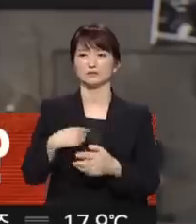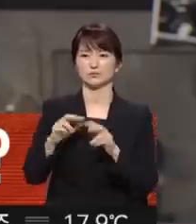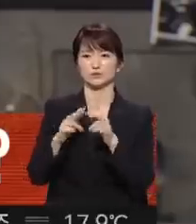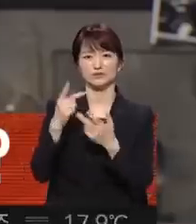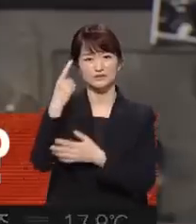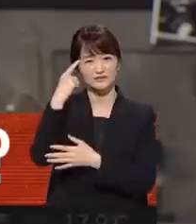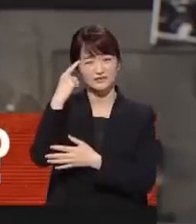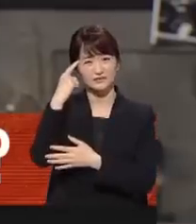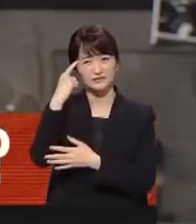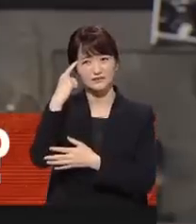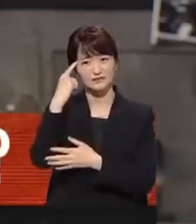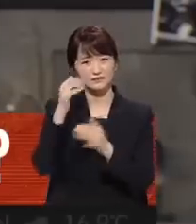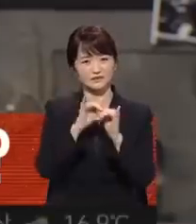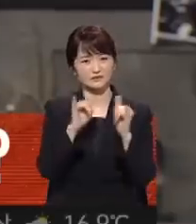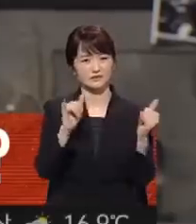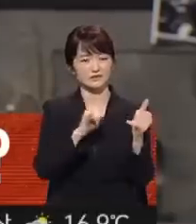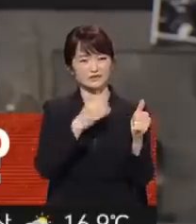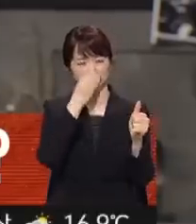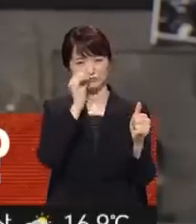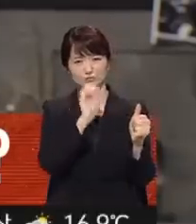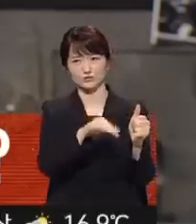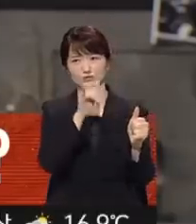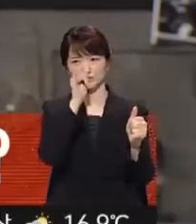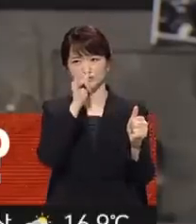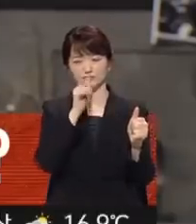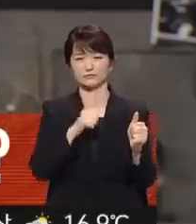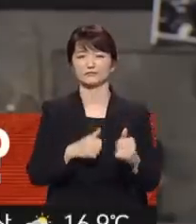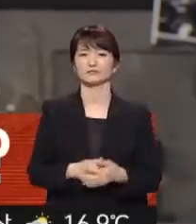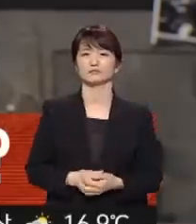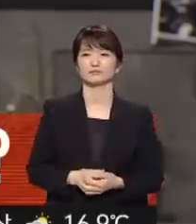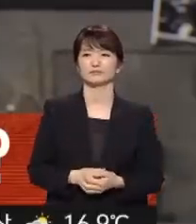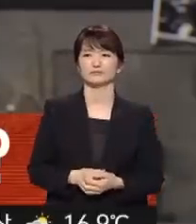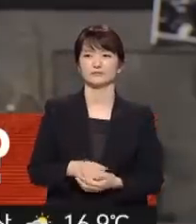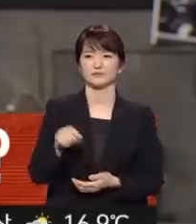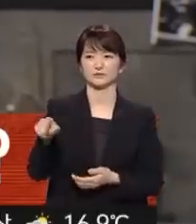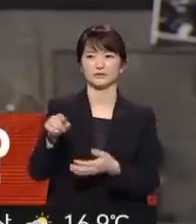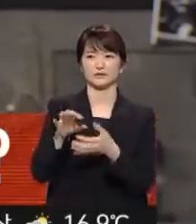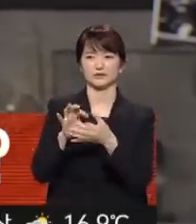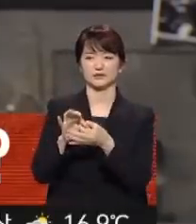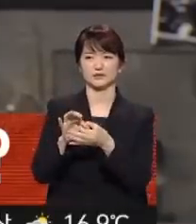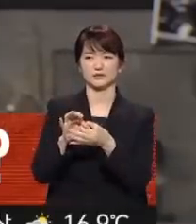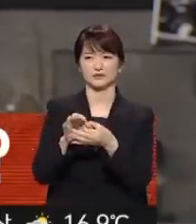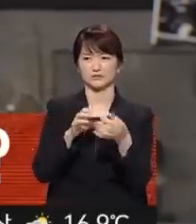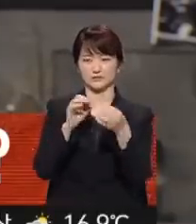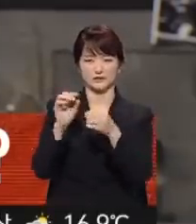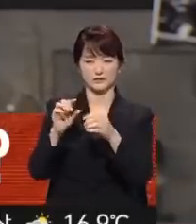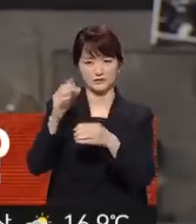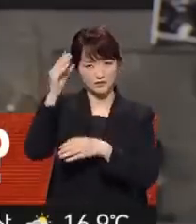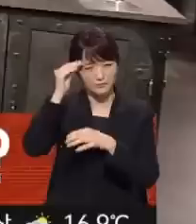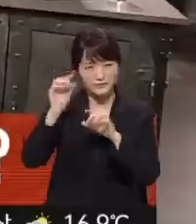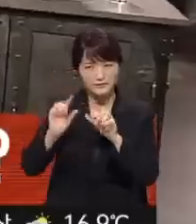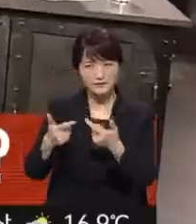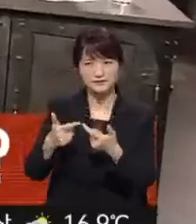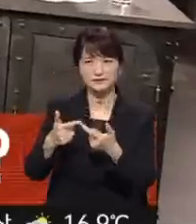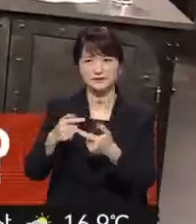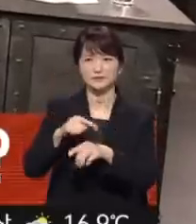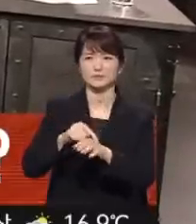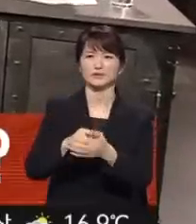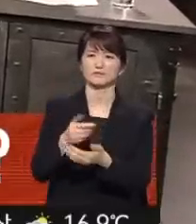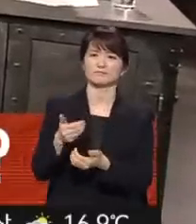때 무조건 삶을 깎아내리는 친구가 있단 말이에요. 자존심이 낮은 사람. 이런 거 얘기할 때는 백치면 아니더라도 상당히 불편하죠,